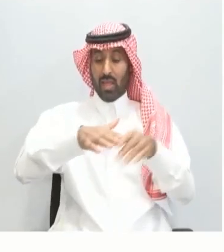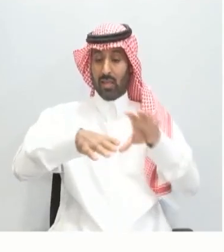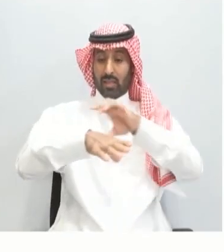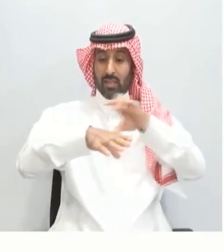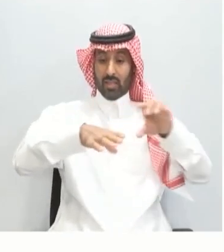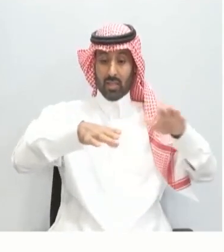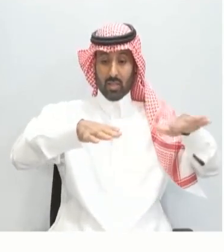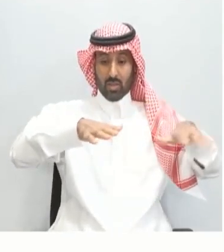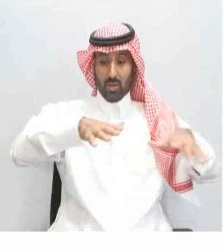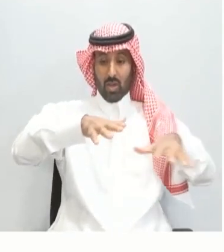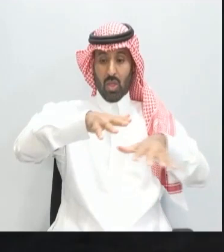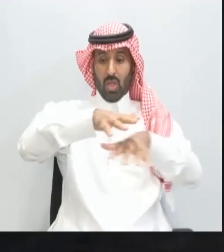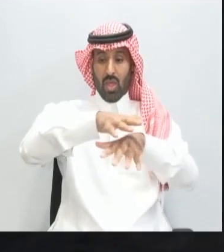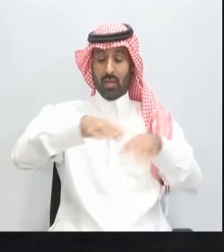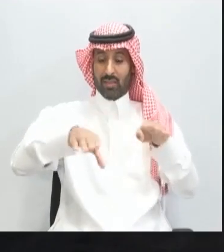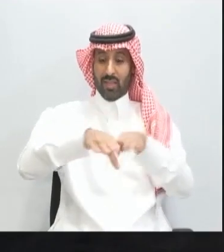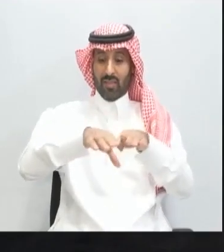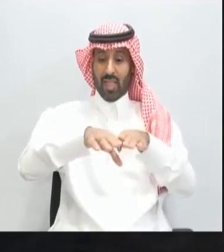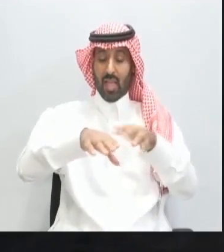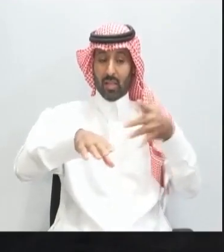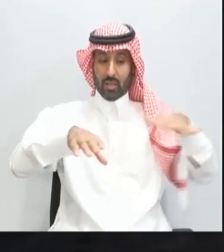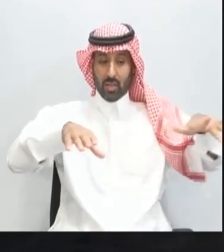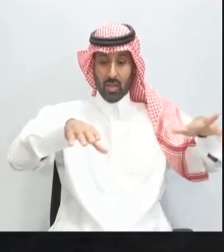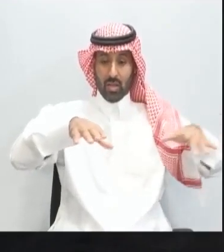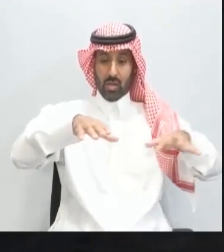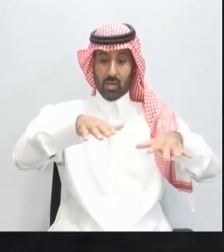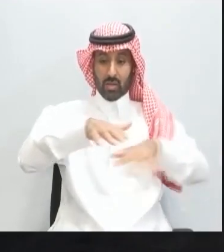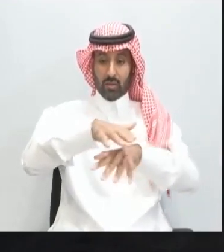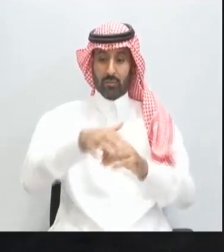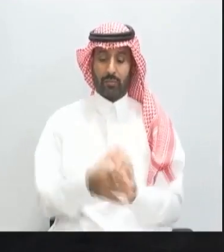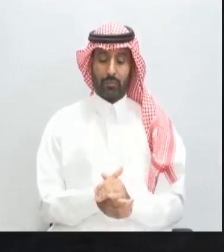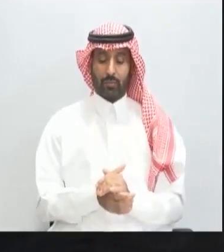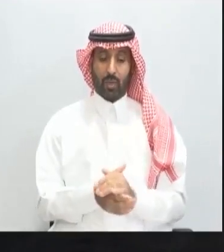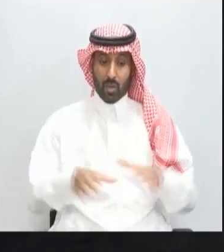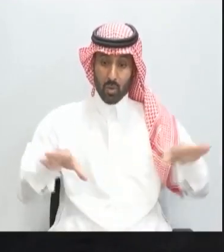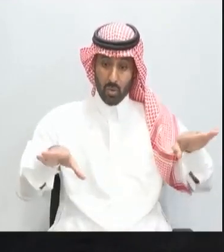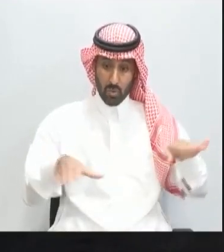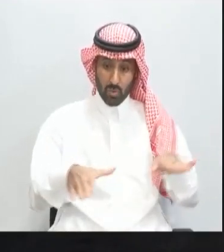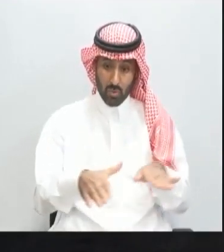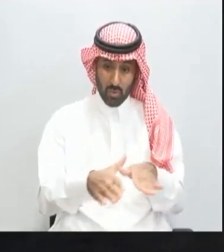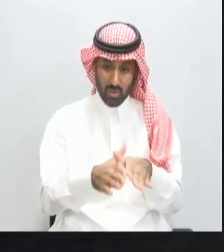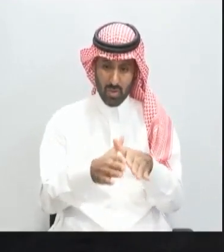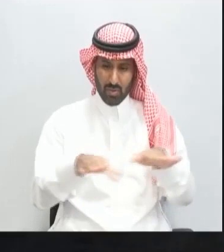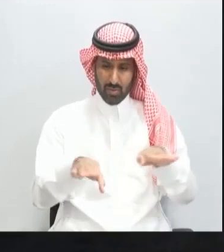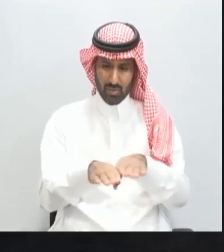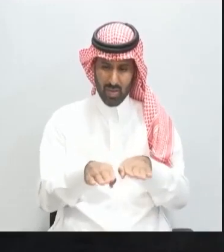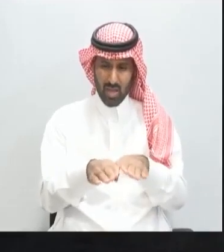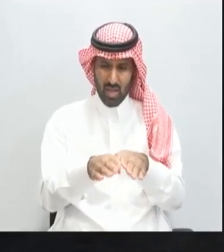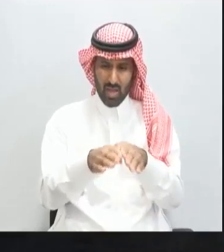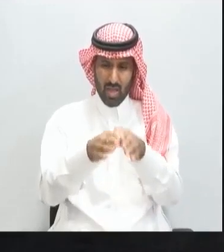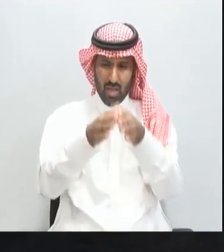حينما تحدثنا عن التقاء صفيحتين قاريتين او صفيحه قاريه بصفيحه صفيحه محيطيه